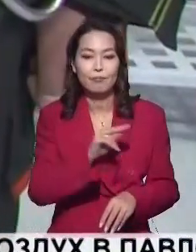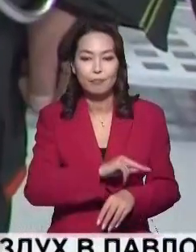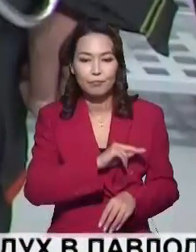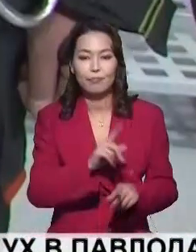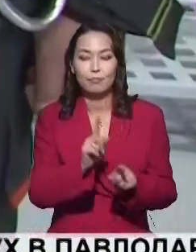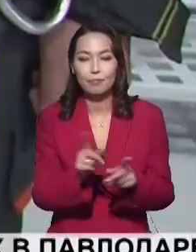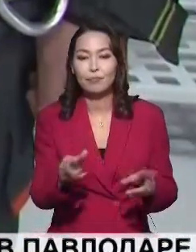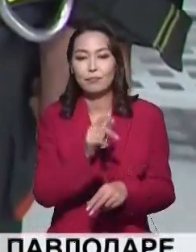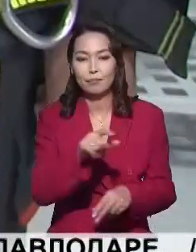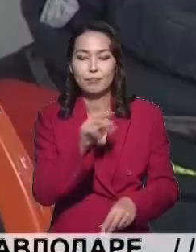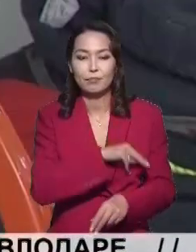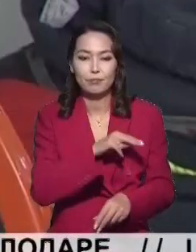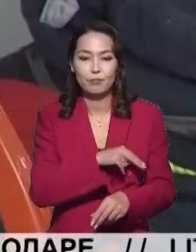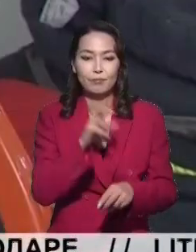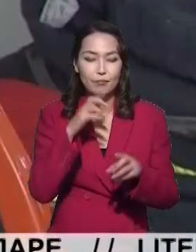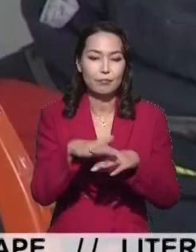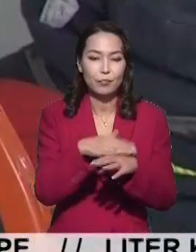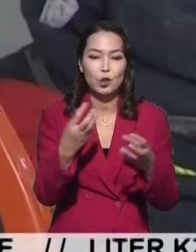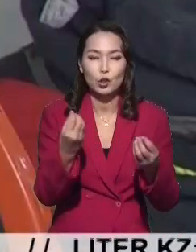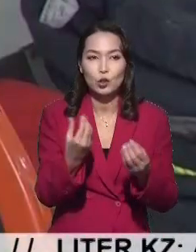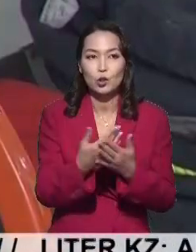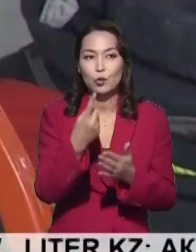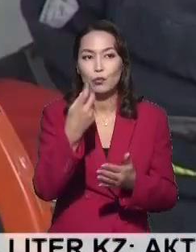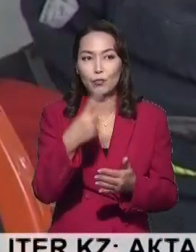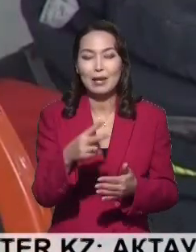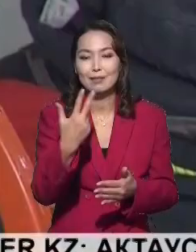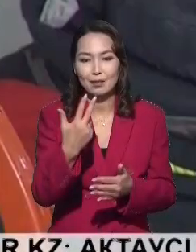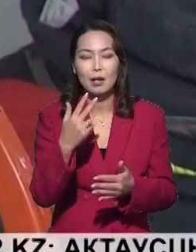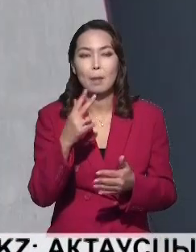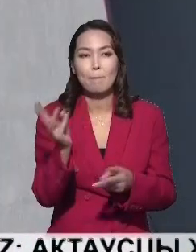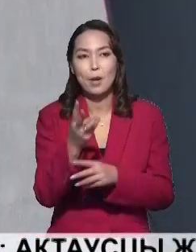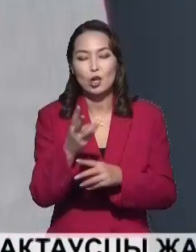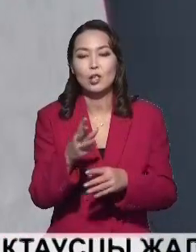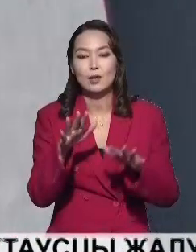спасательных служб в стране необходимо построить еще около 123 пожарных частей.